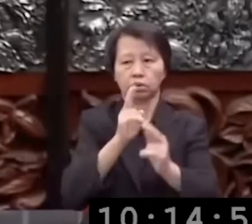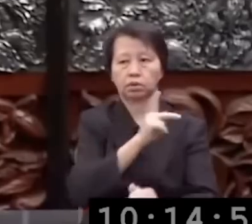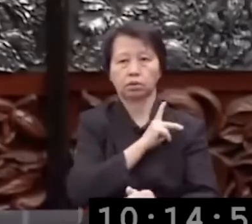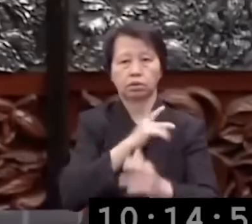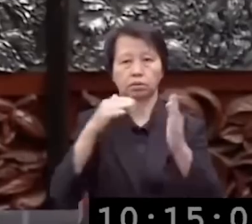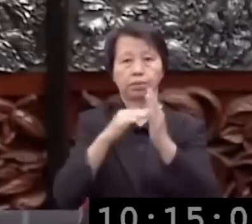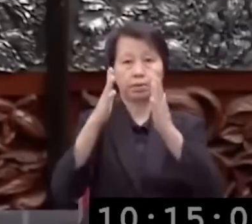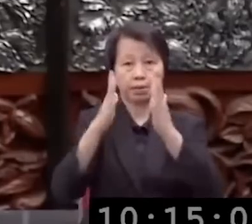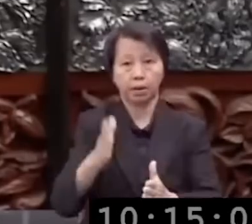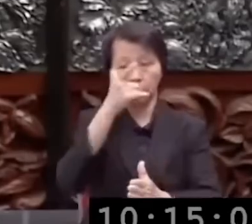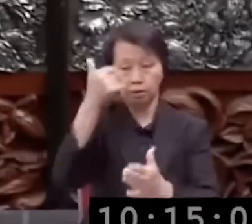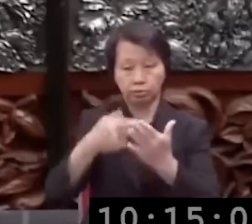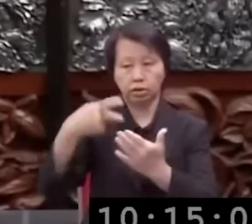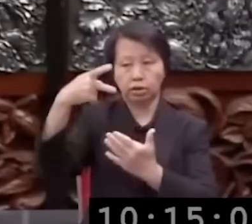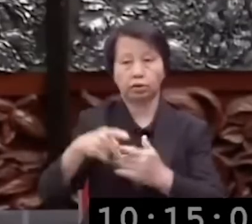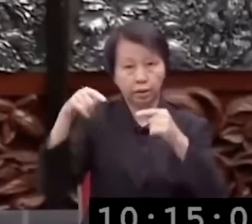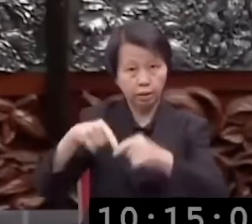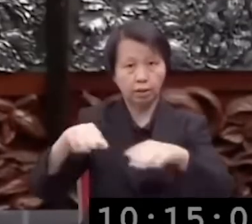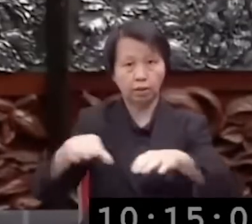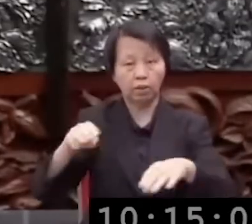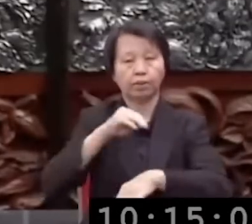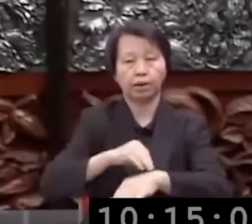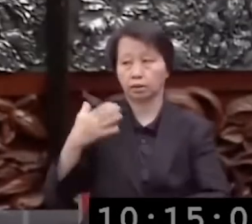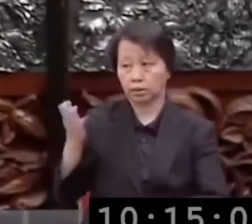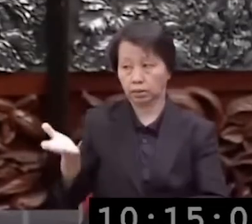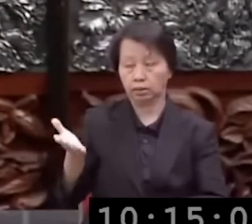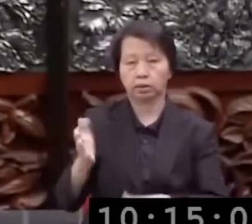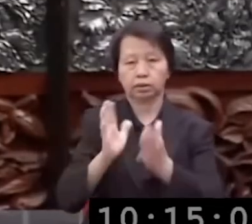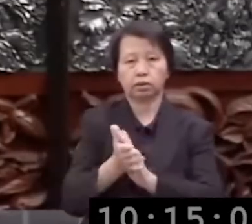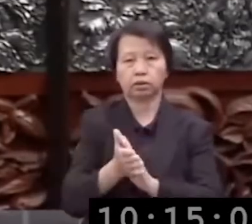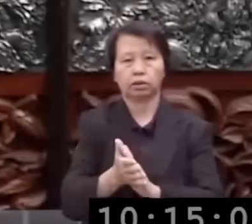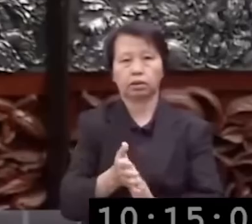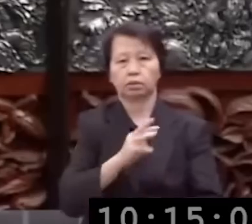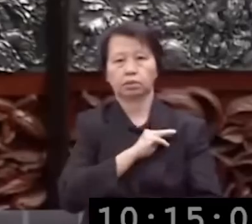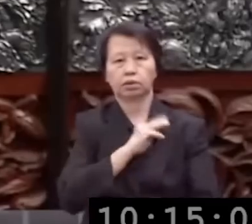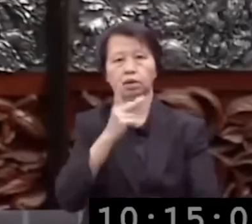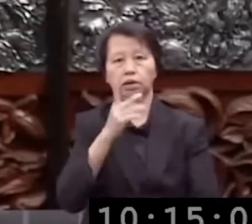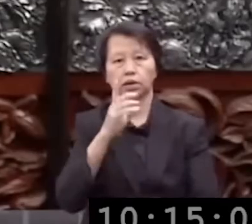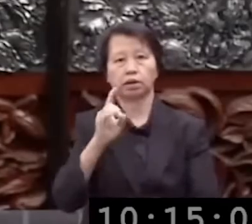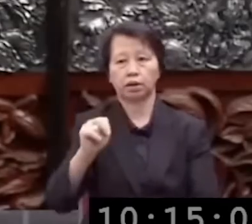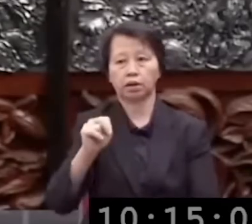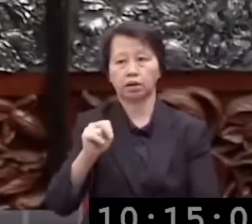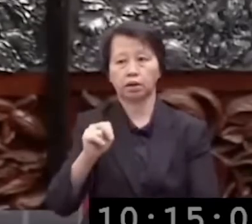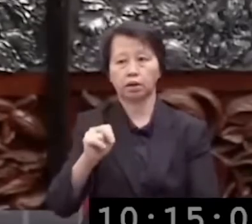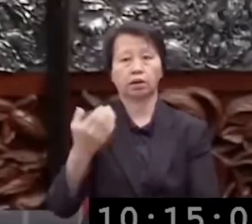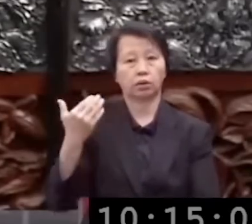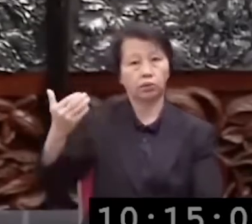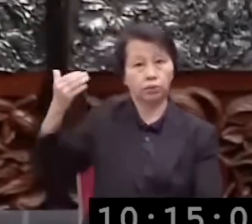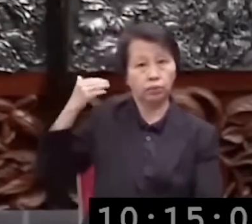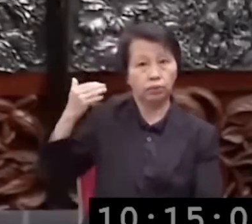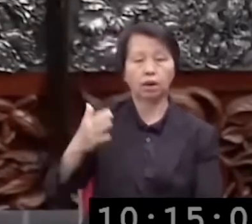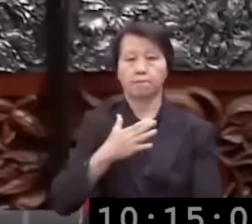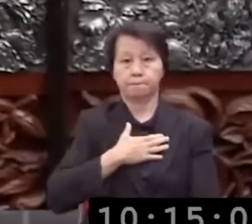kepada ketua Mangkang sekarang Oke ini eee dilaksanakan suatu beliau mencari menteri pada pelepas